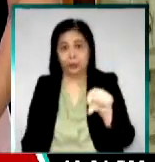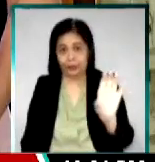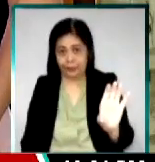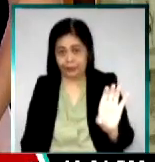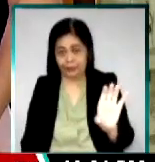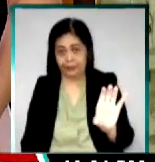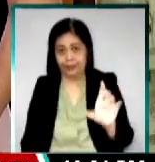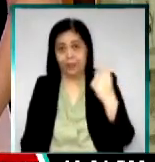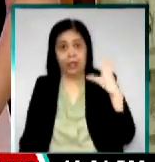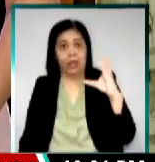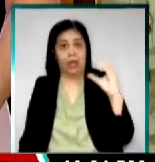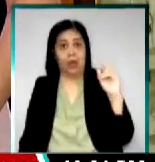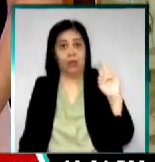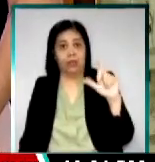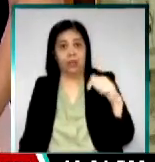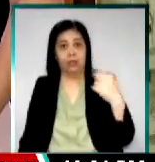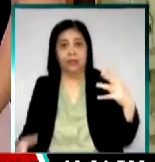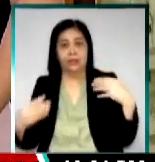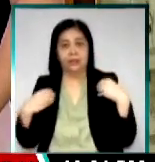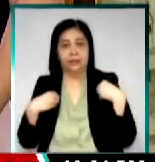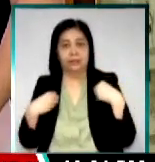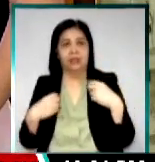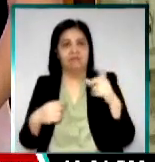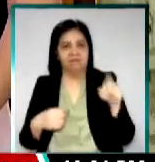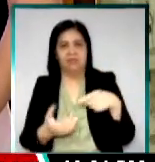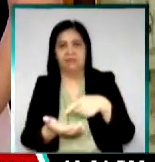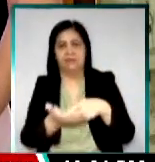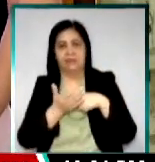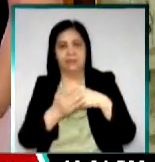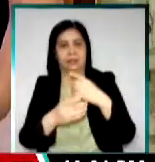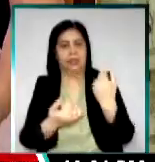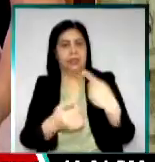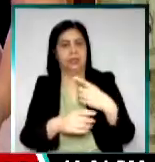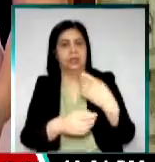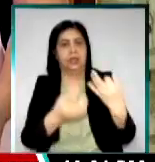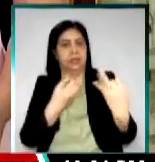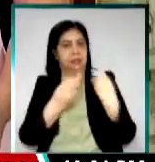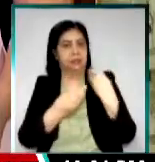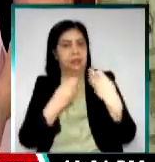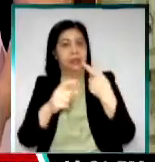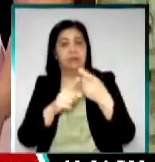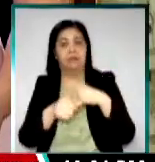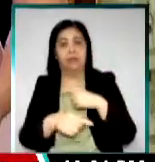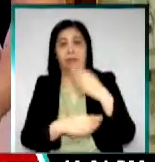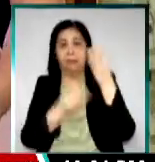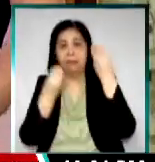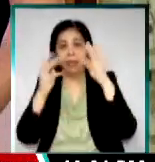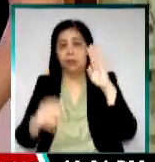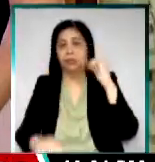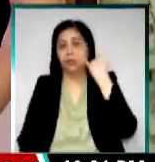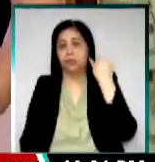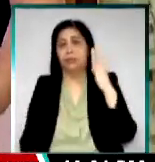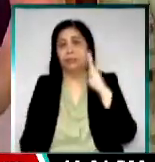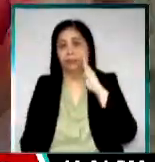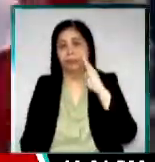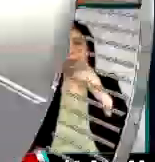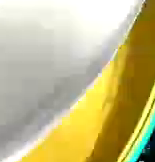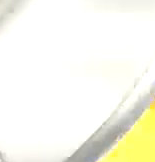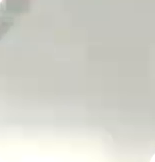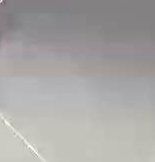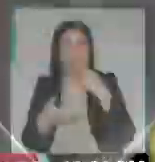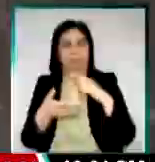konsehal nakatanggap ng show cause order mula kay Quezon City Mayor Joy Belmonte. May report si Jonathan Andal.